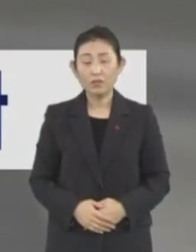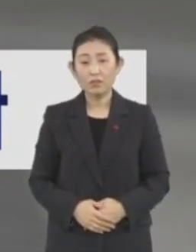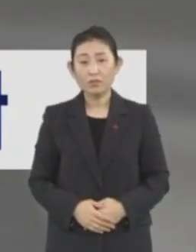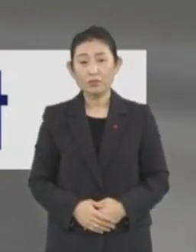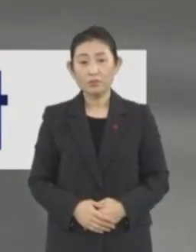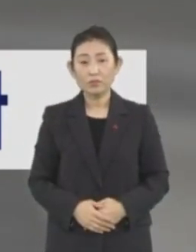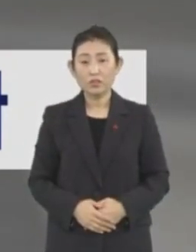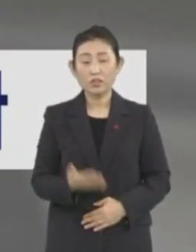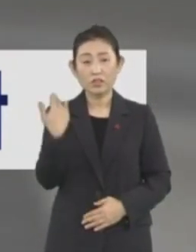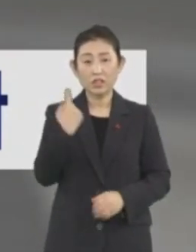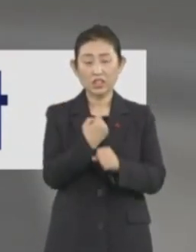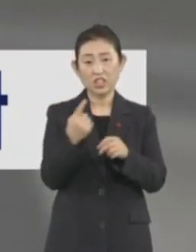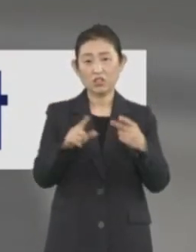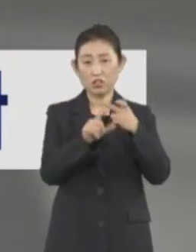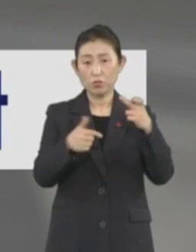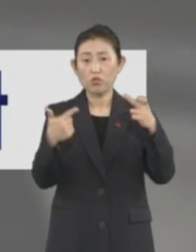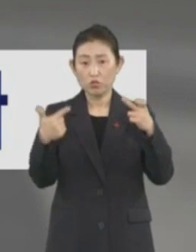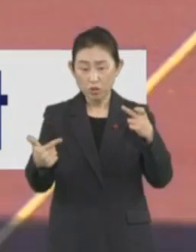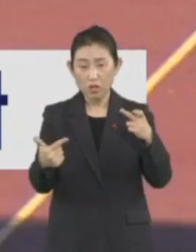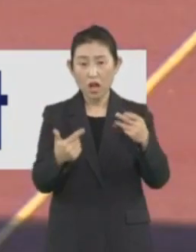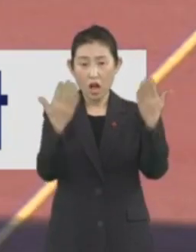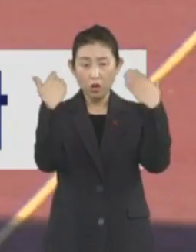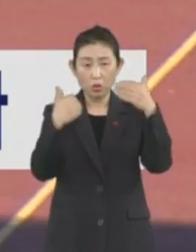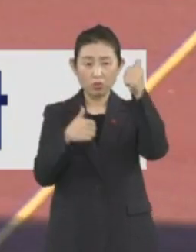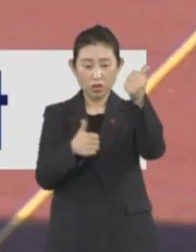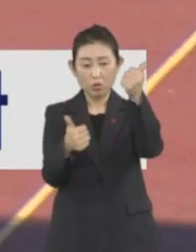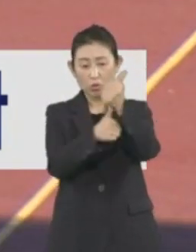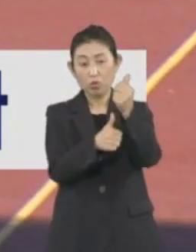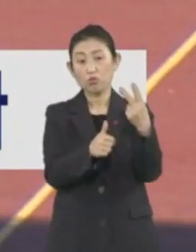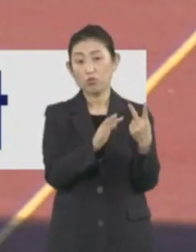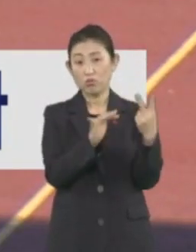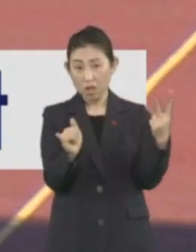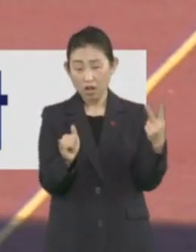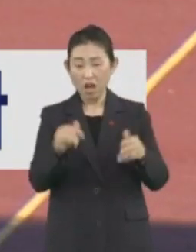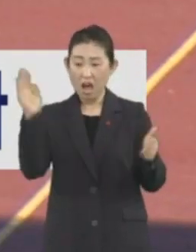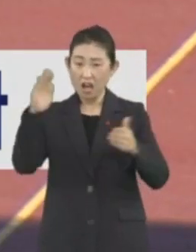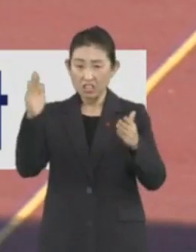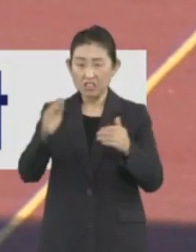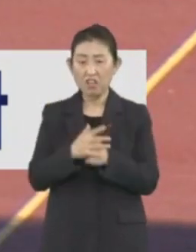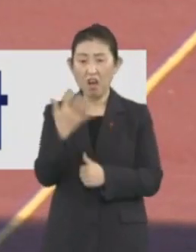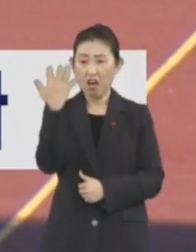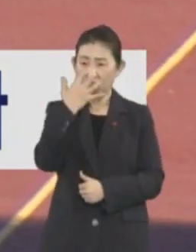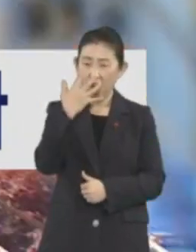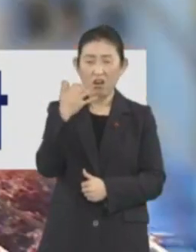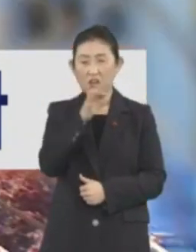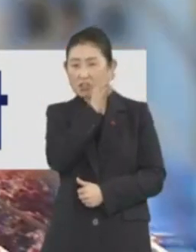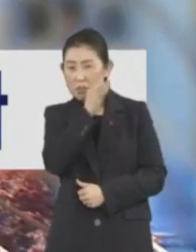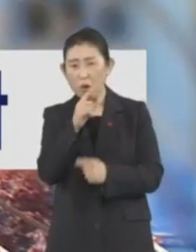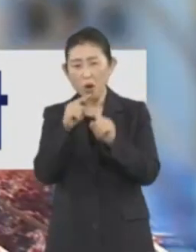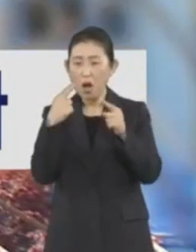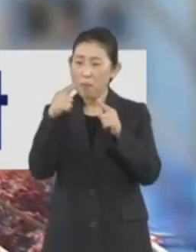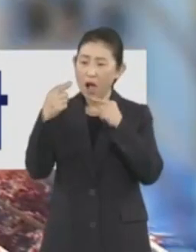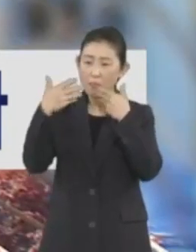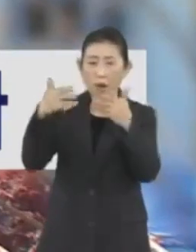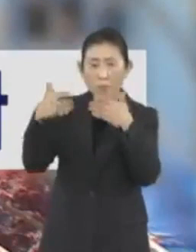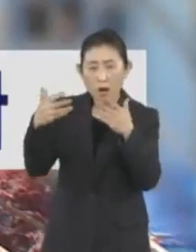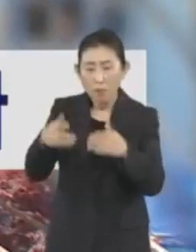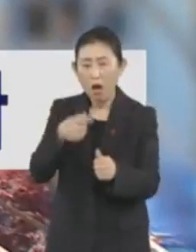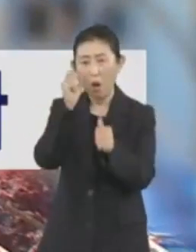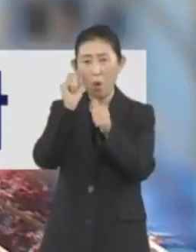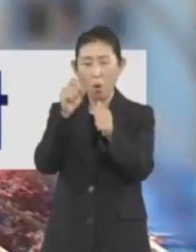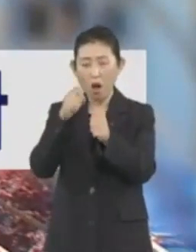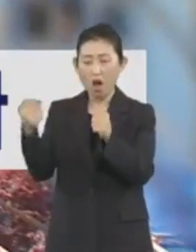중부경찰서는 지난해 12월 6일 해당 학교 교장과 교감이 학생들에게 성적 수치심을 느낄만한 발언을 하고